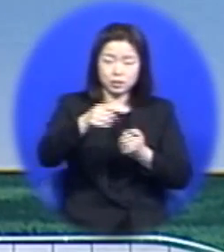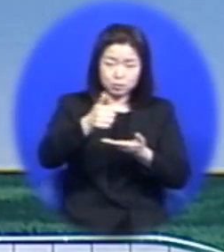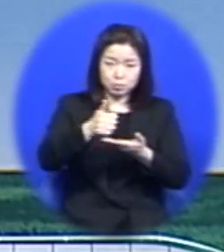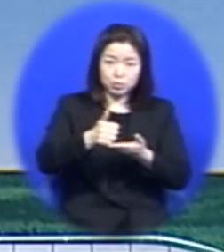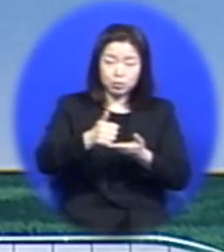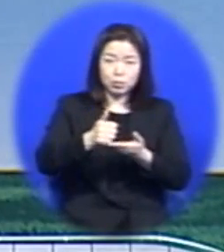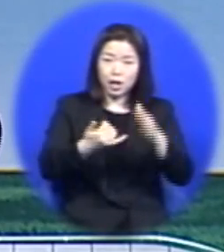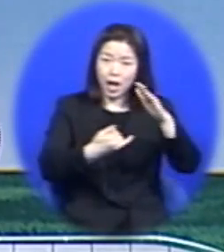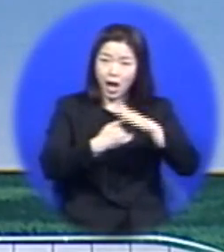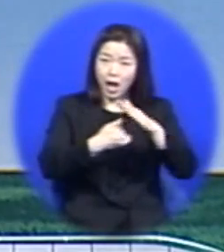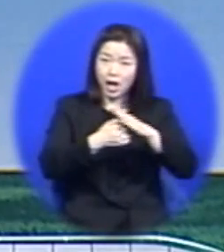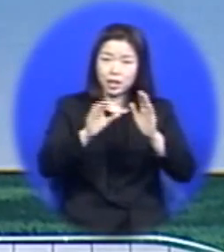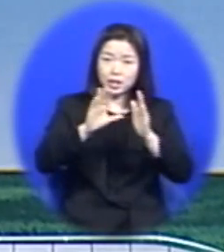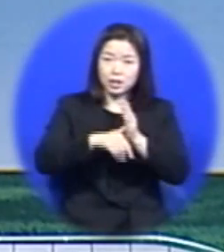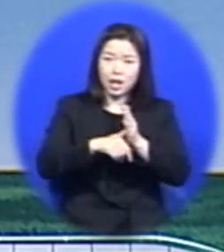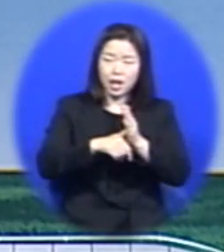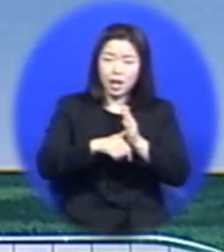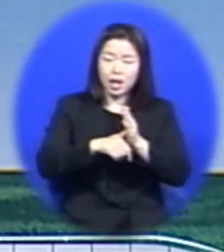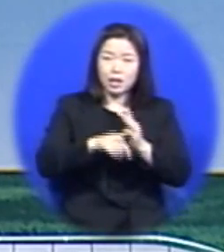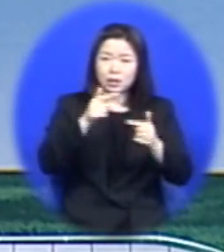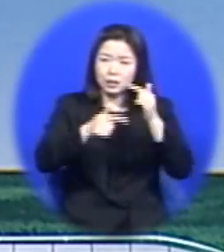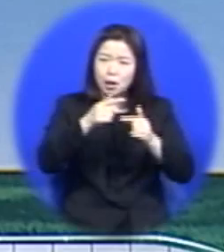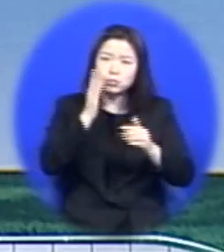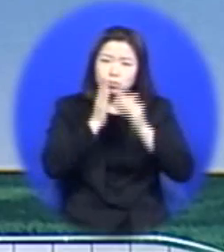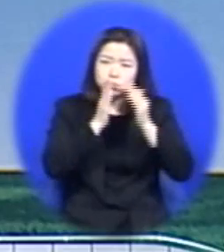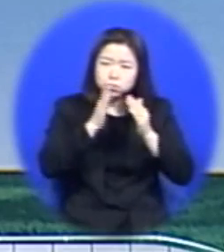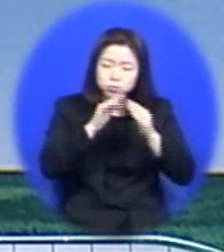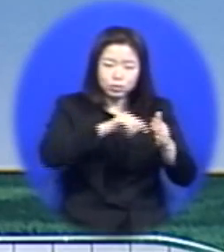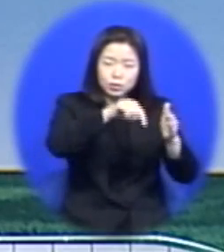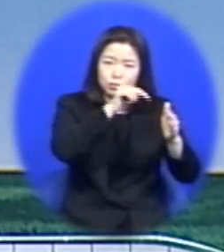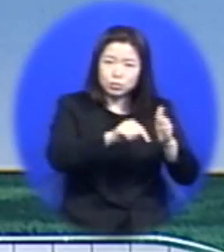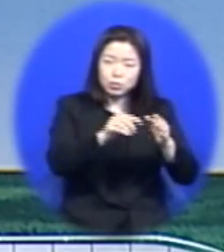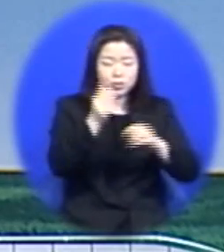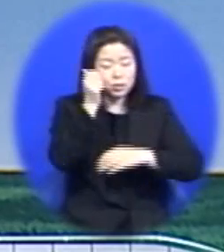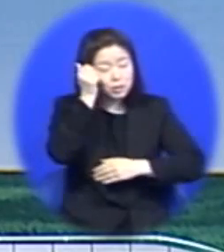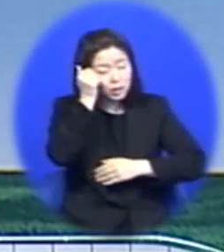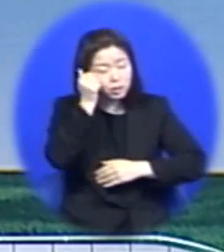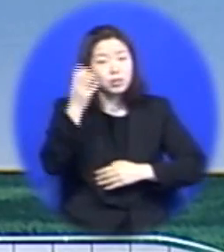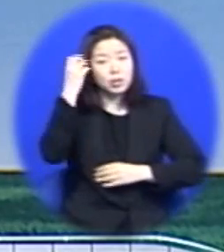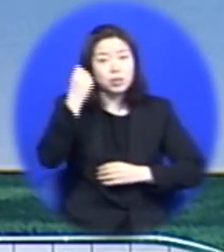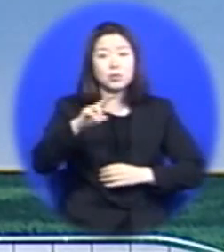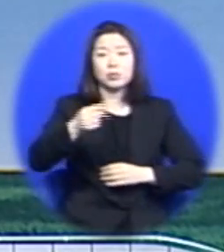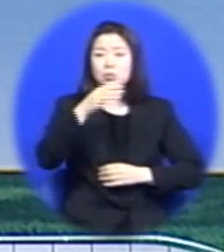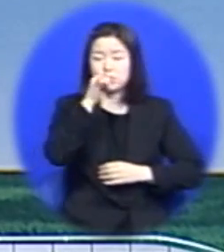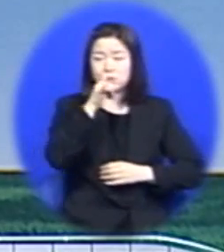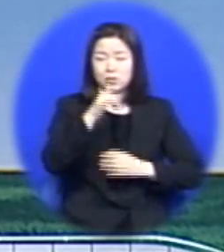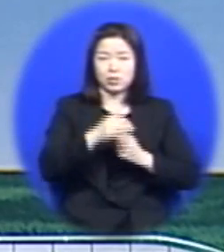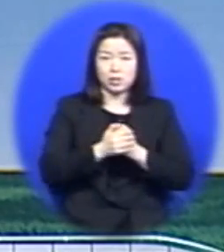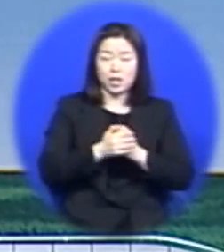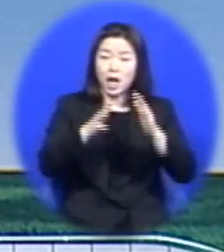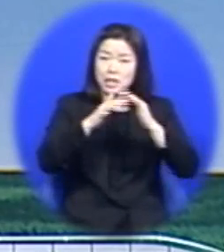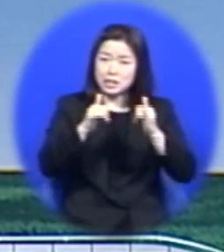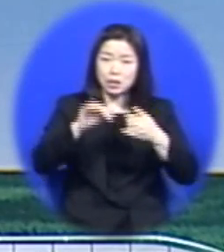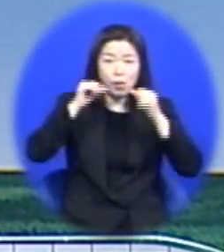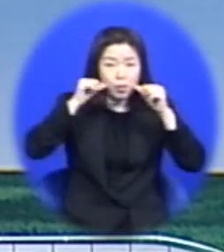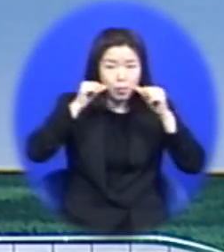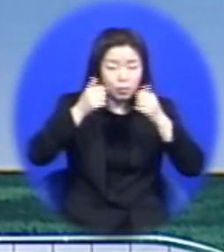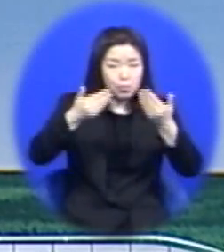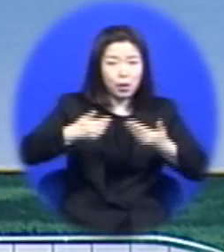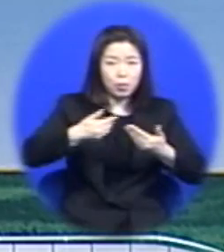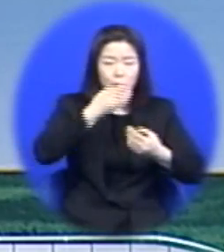때 집더미에 그렇게 거기서 잤던 기억도 나요. 사람들에게 조롱을